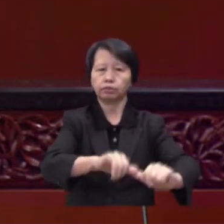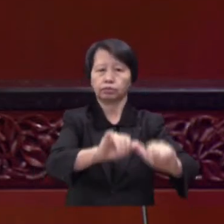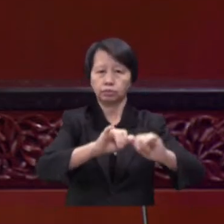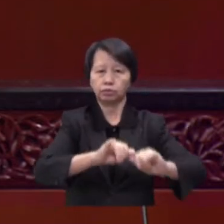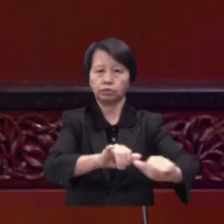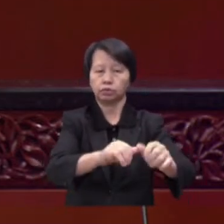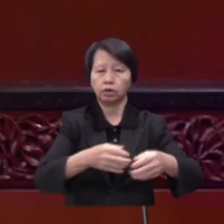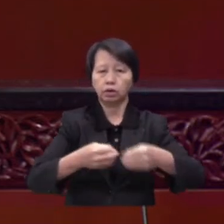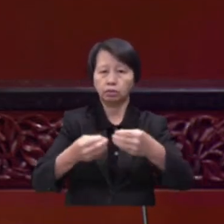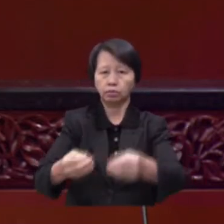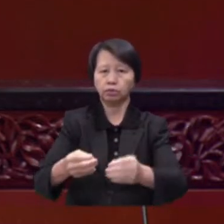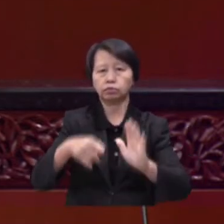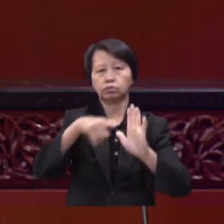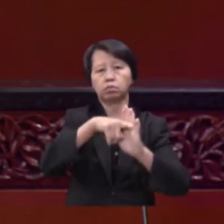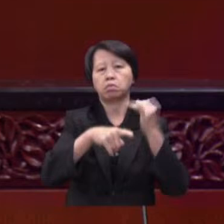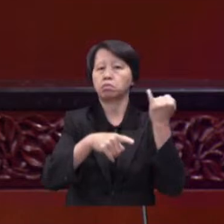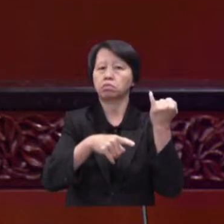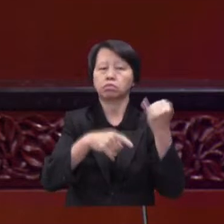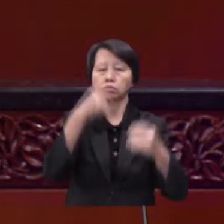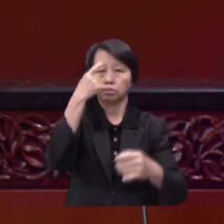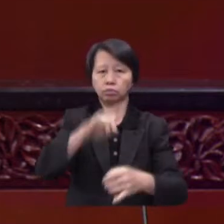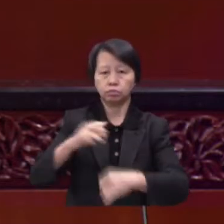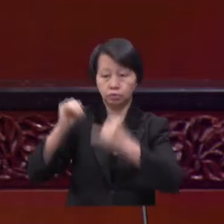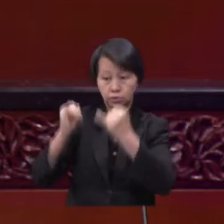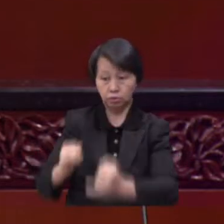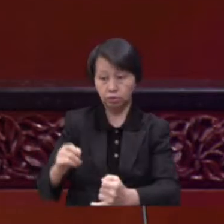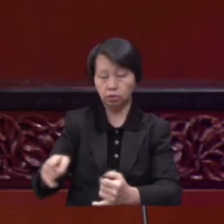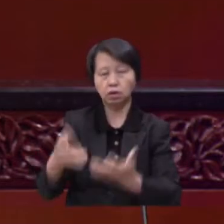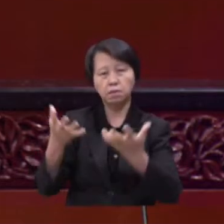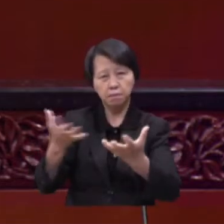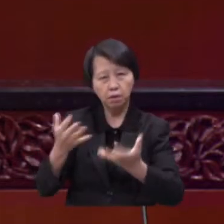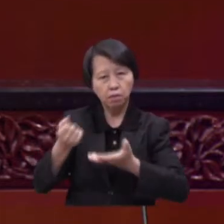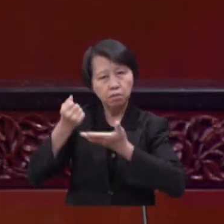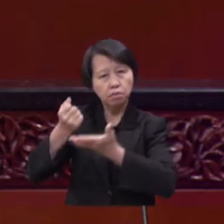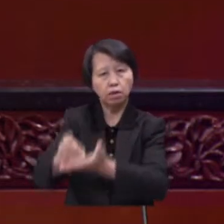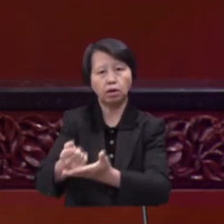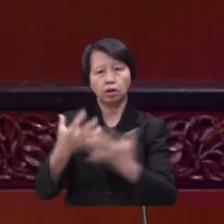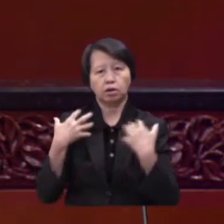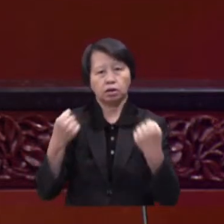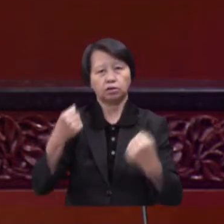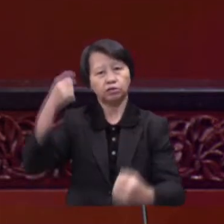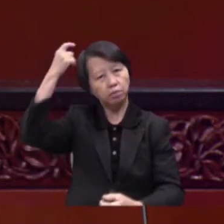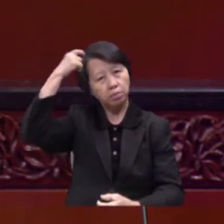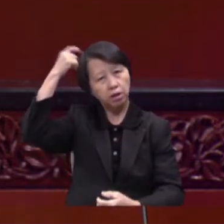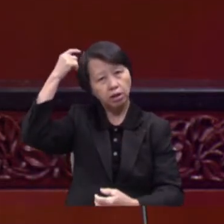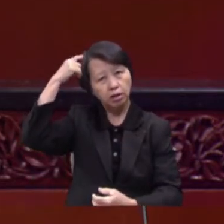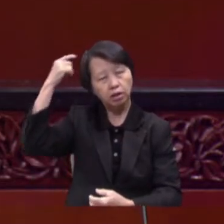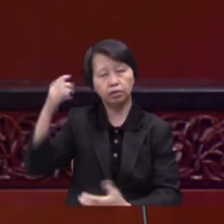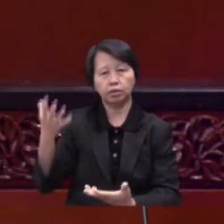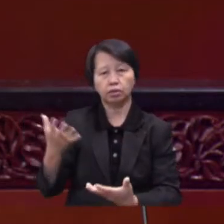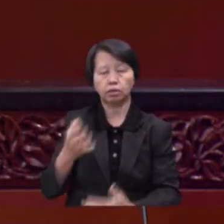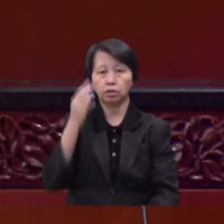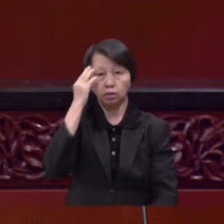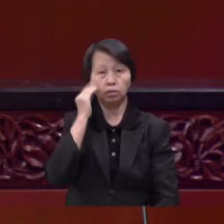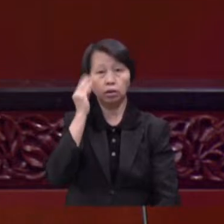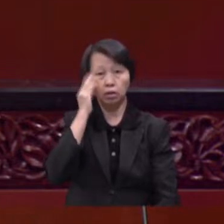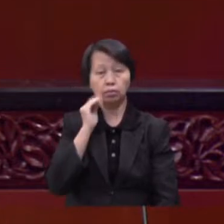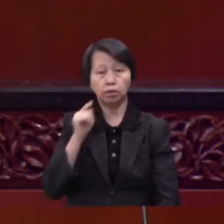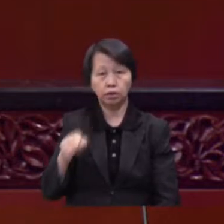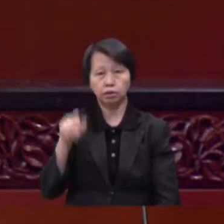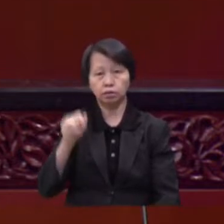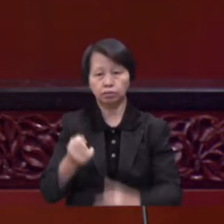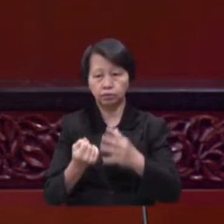memberi kesan negatif kepada individu yang memerlukan bantuan kesehatan mental pengalaman ini boleh